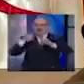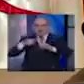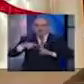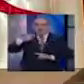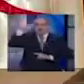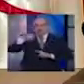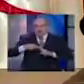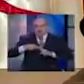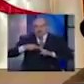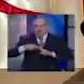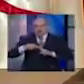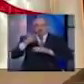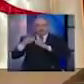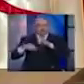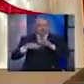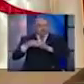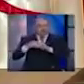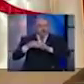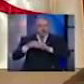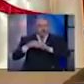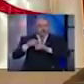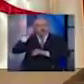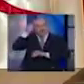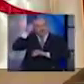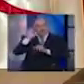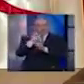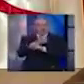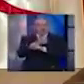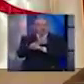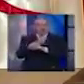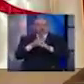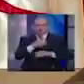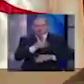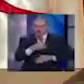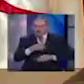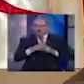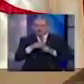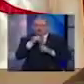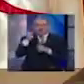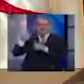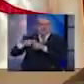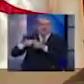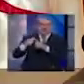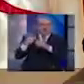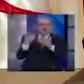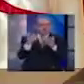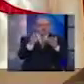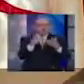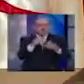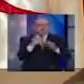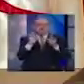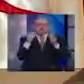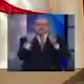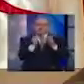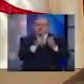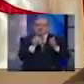Tebboune Kalb, les Ashramlaïn, ils ont voté. Ashramlaïn, c'est rien du tout. Ils ont voté, tu as 7000, donc tu es une minorité. راك انت هو